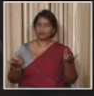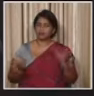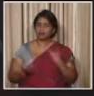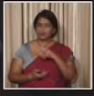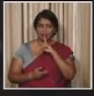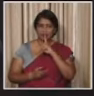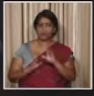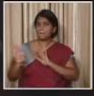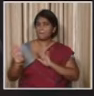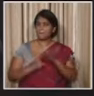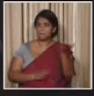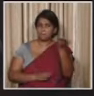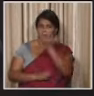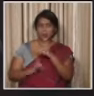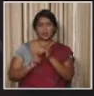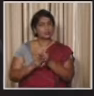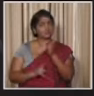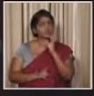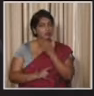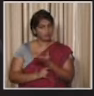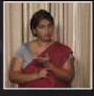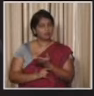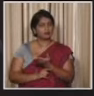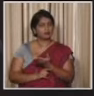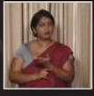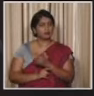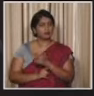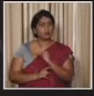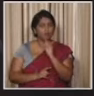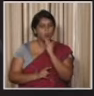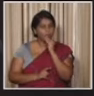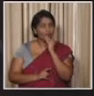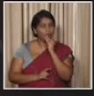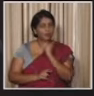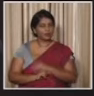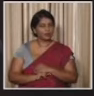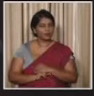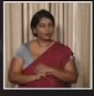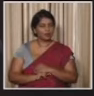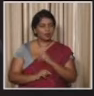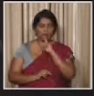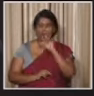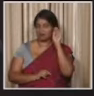මේ පාලකයන්ගෙන් මේ ජනාධිපතිතුමාගෙන් මේක පව් නේද කියන එක මම අහනවා.